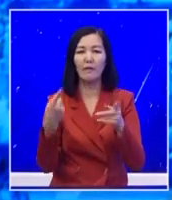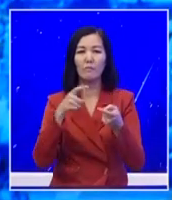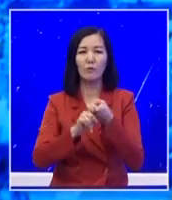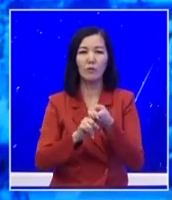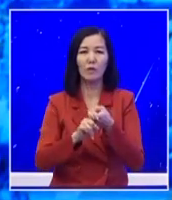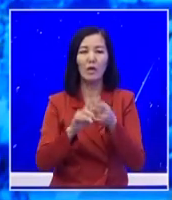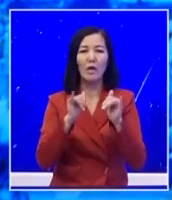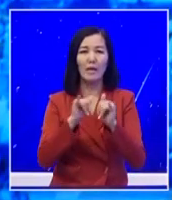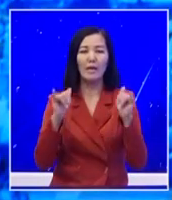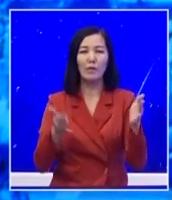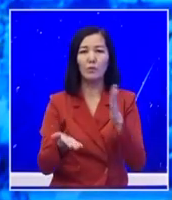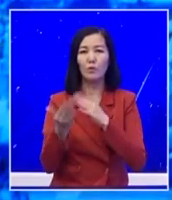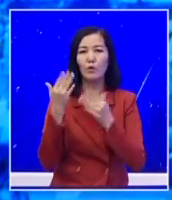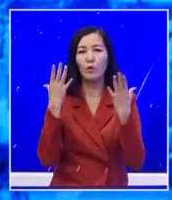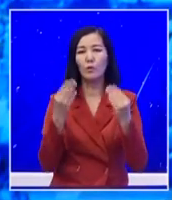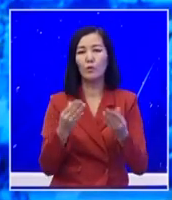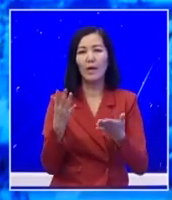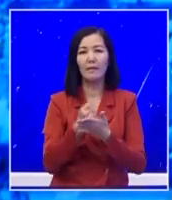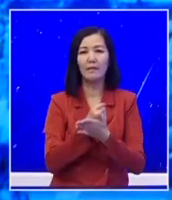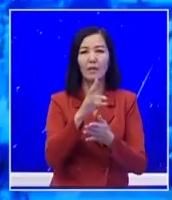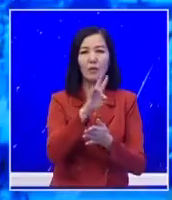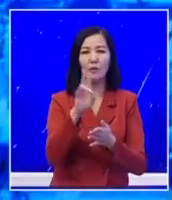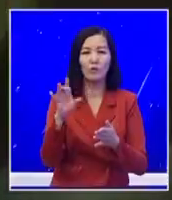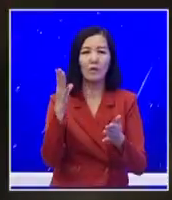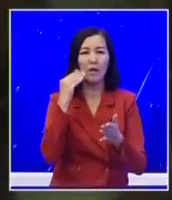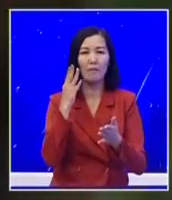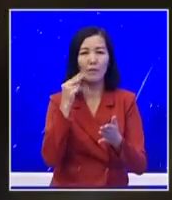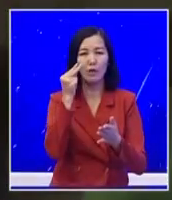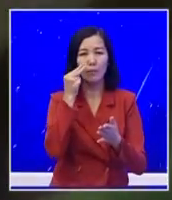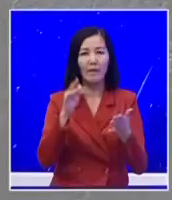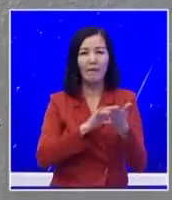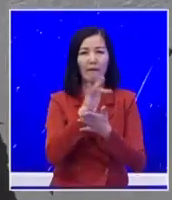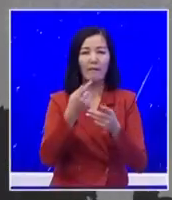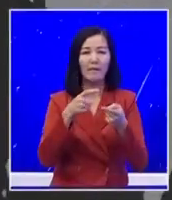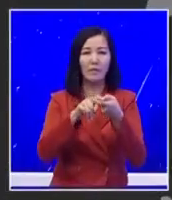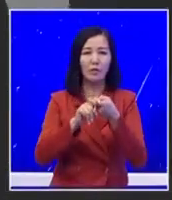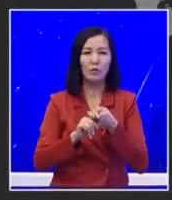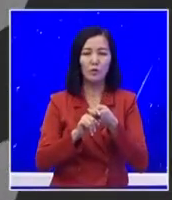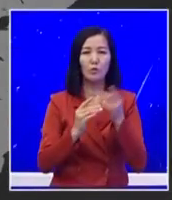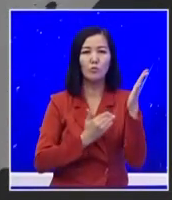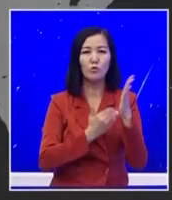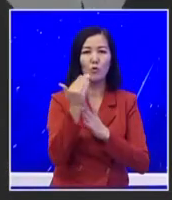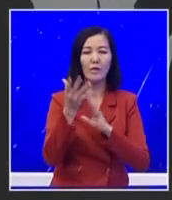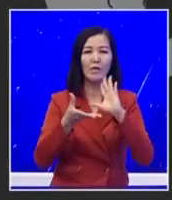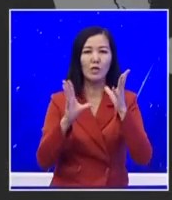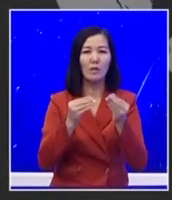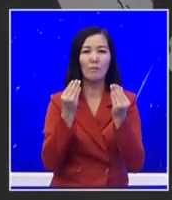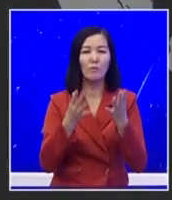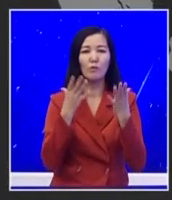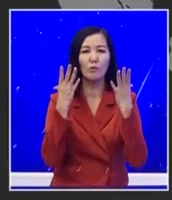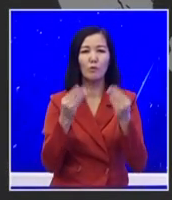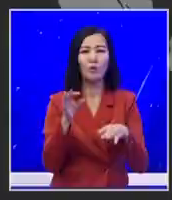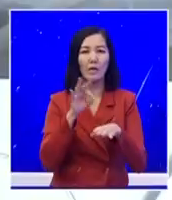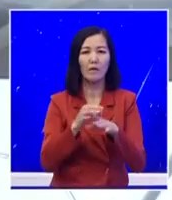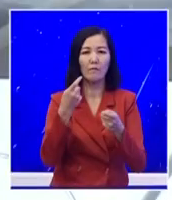көрсеткіштер өткен тәулікте анықталды. Әсіресе Нұр-Сұлтан, Алматы, Шымкент қаласында инфекция жұқтыру қарқыны жоғары. Жалпы бүгінгі күнге